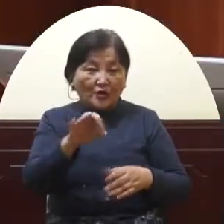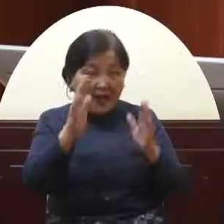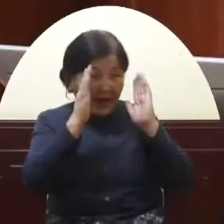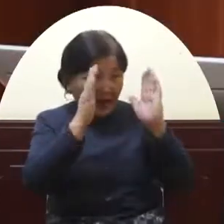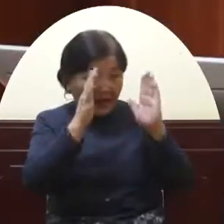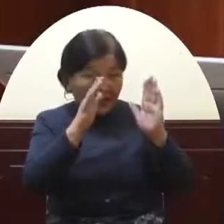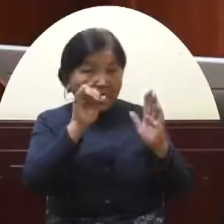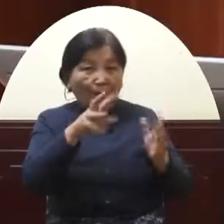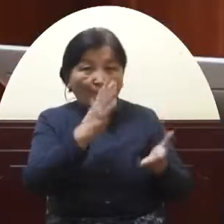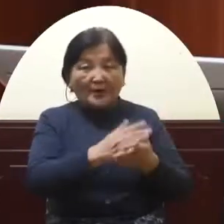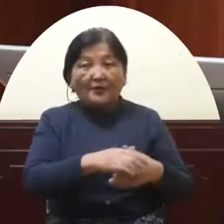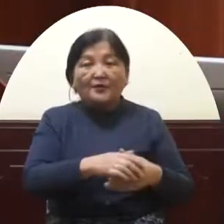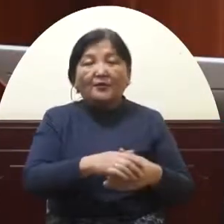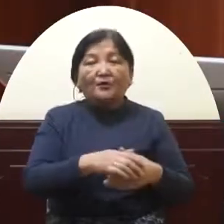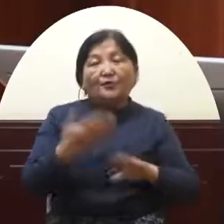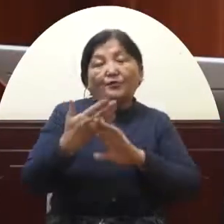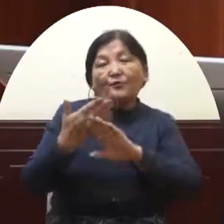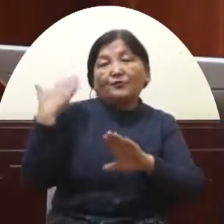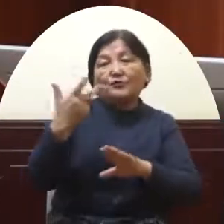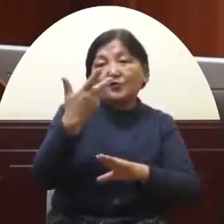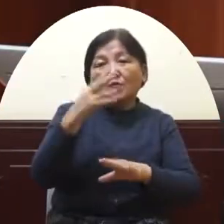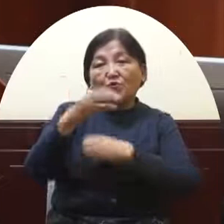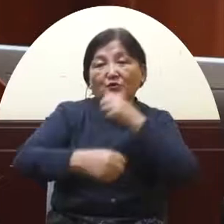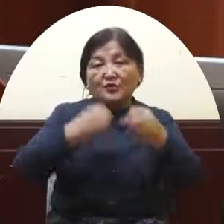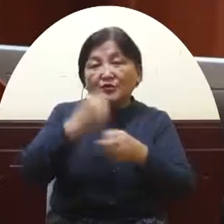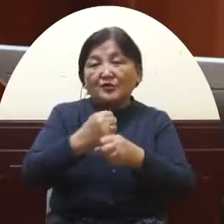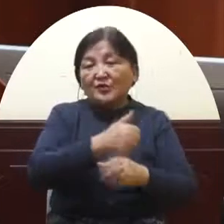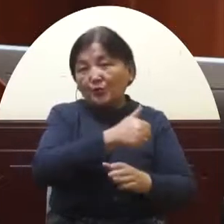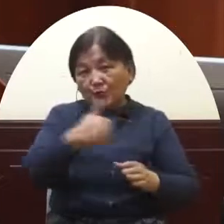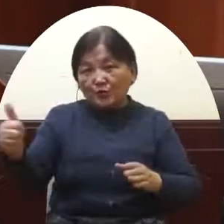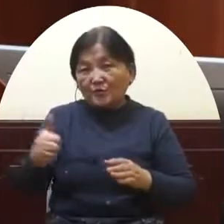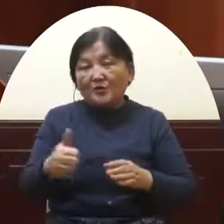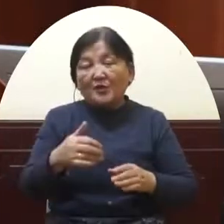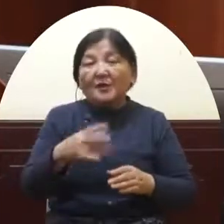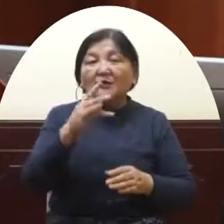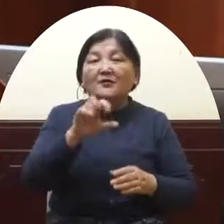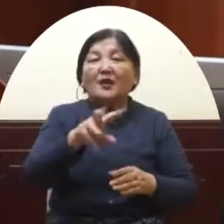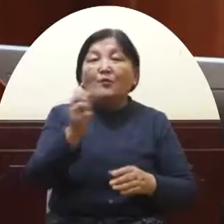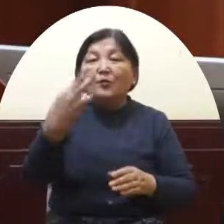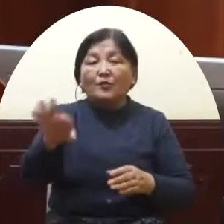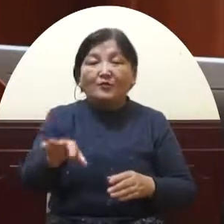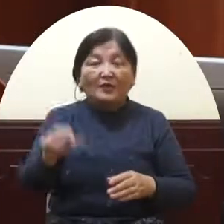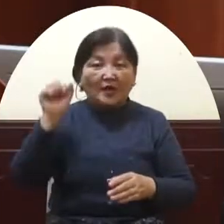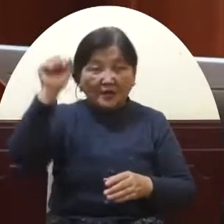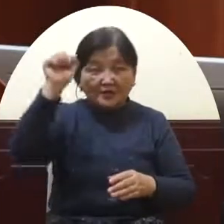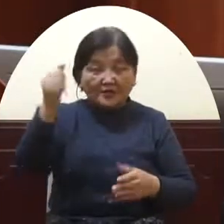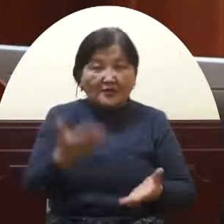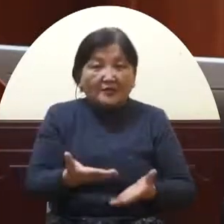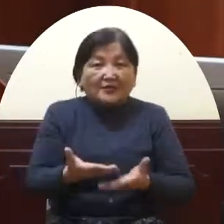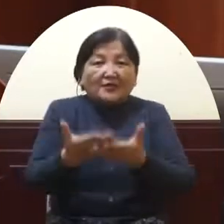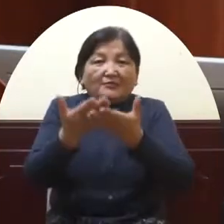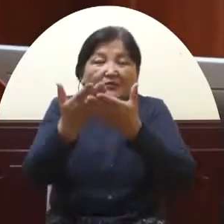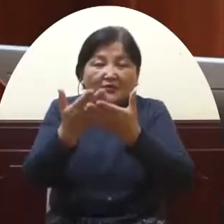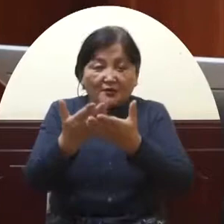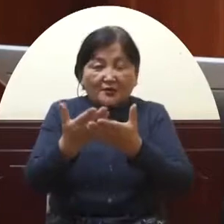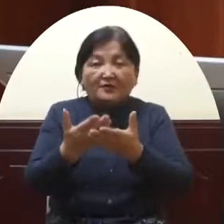байна. Өнгөрсөн 30 жилийн турш бид нар улс төрийн намуудыг ардчлалыг дэмжигч институц болгож төлөвшүүлэх гэж